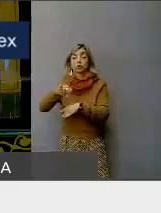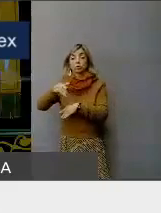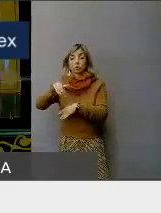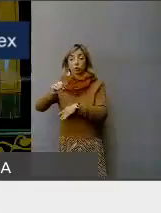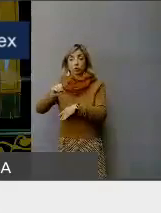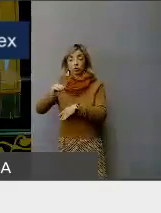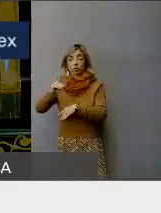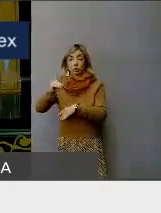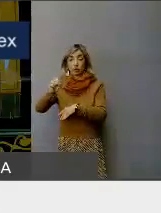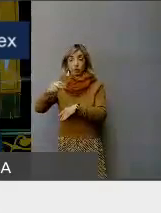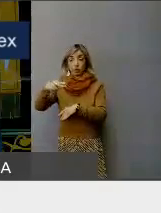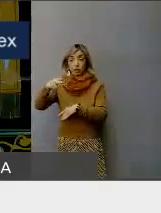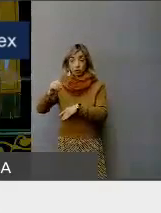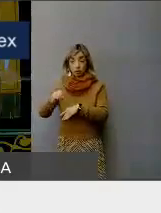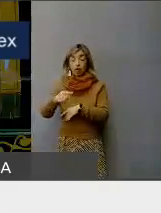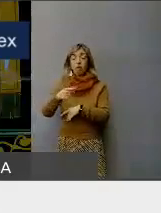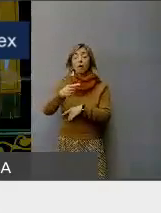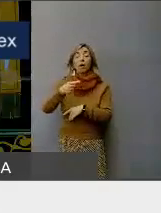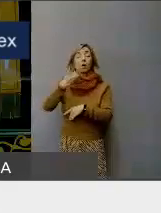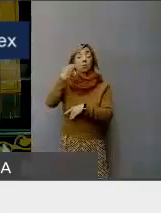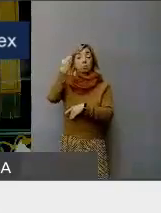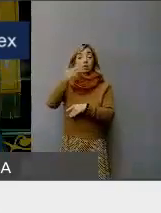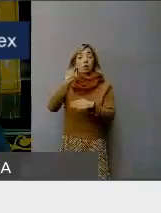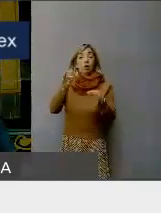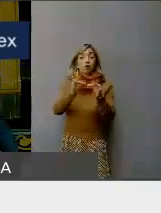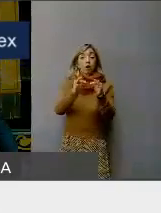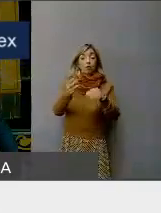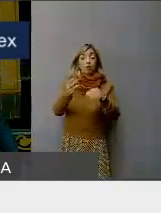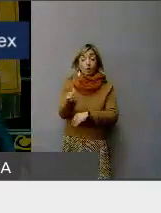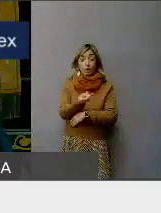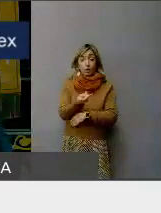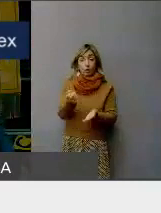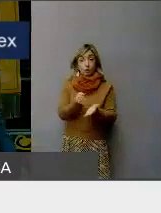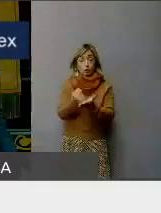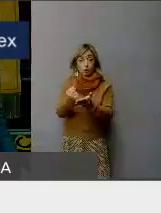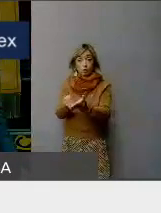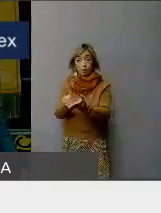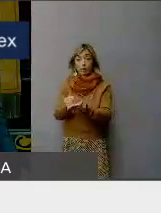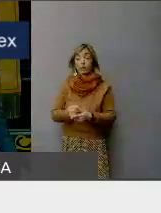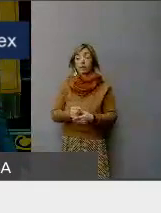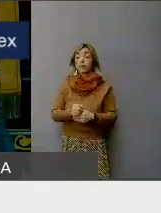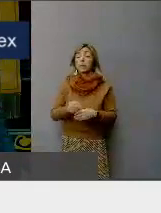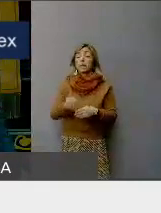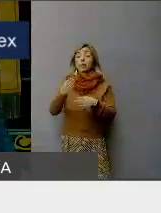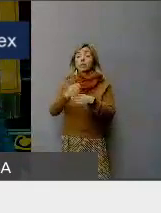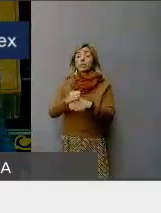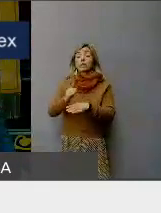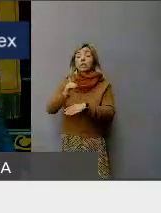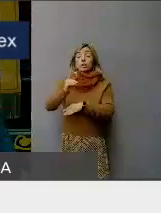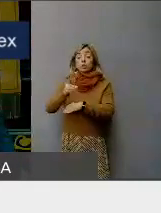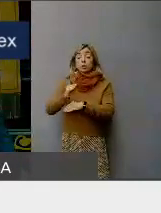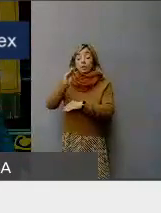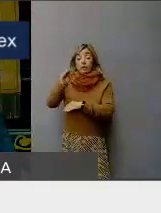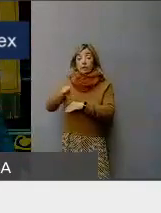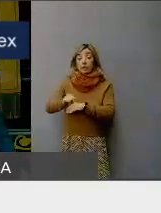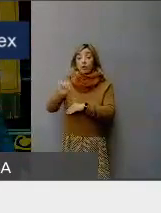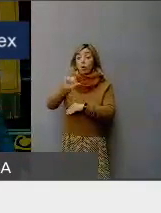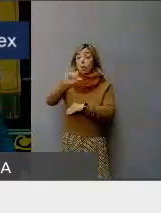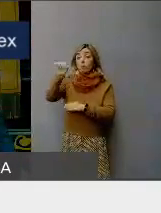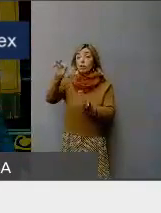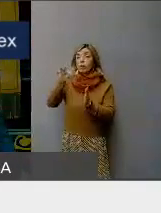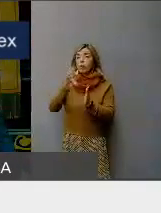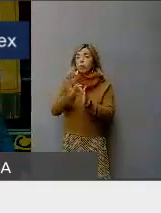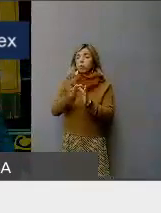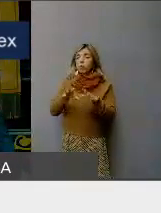il parere è favorevole su entrambi i documenti consigliere giordano le chiedo proprio un primo punto dell'impegnativa che